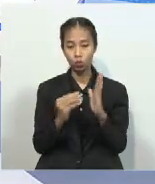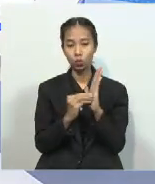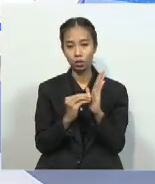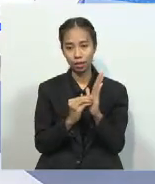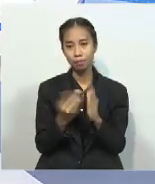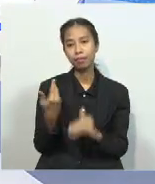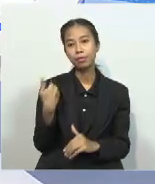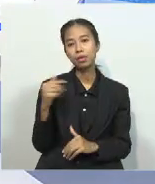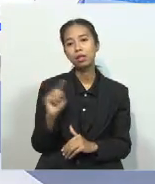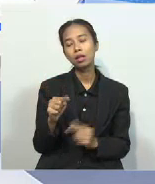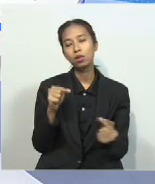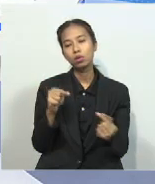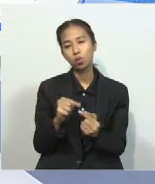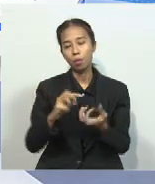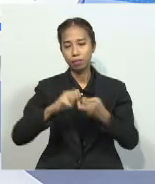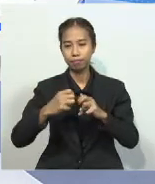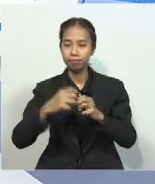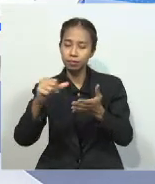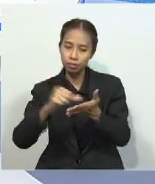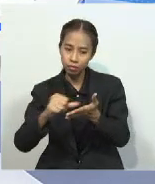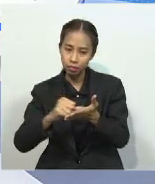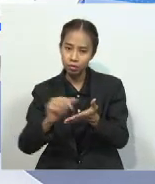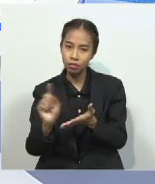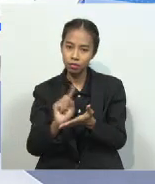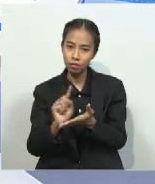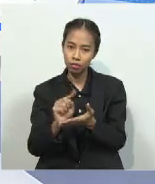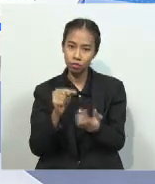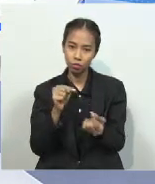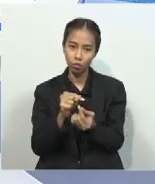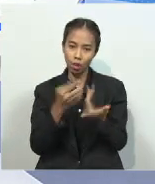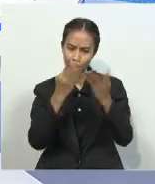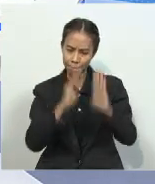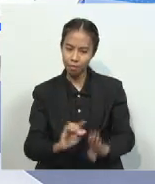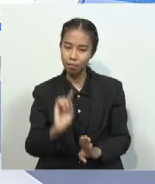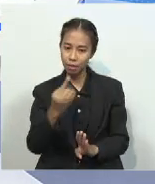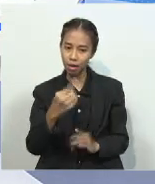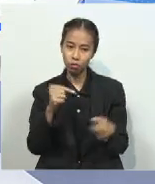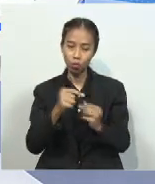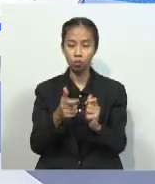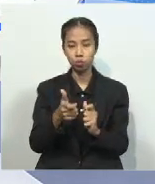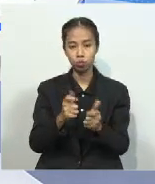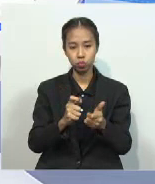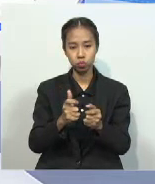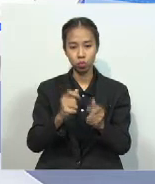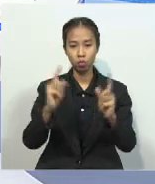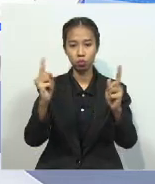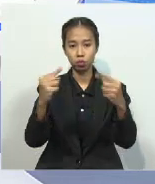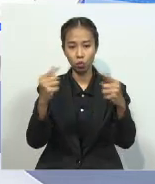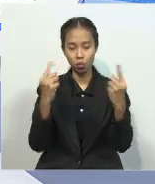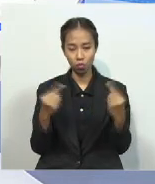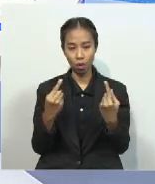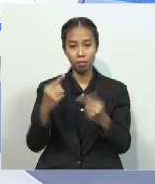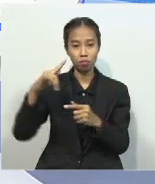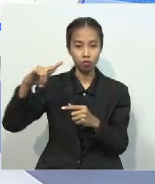พมหานครก็มีการปฏิบัติการนะครับแก้ปัญหาฝุ่นละอองโดยปรับรูปแบบเป็นการนำโดรนนะครับมาบินแล้วก็ฉีดพ่น